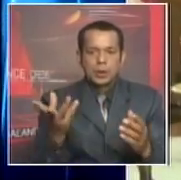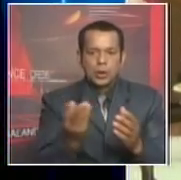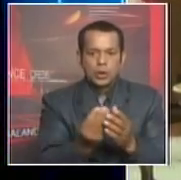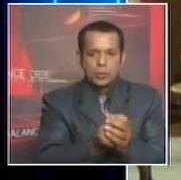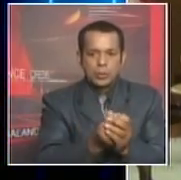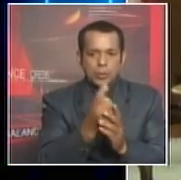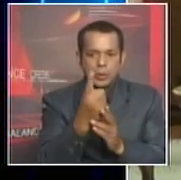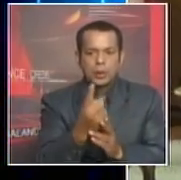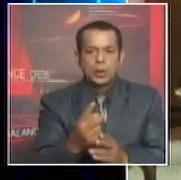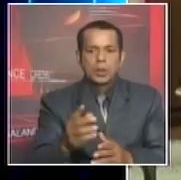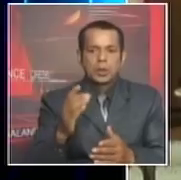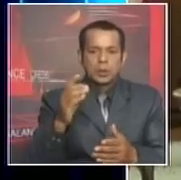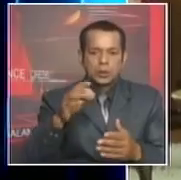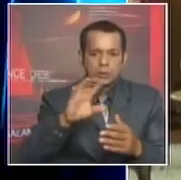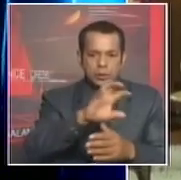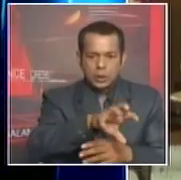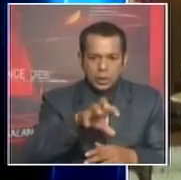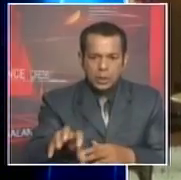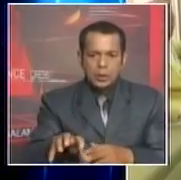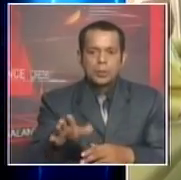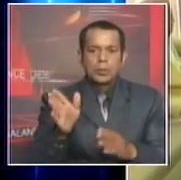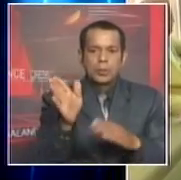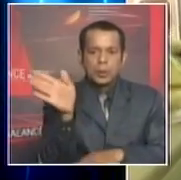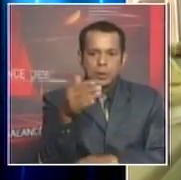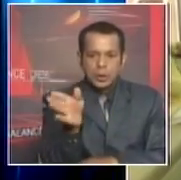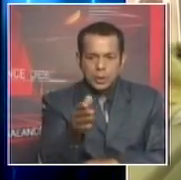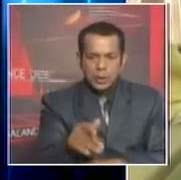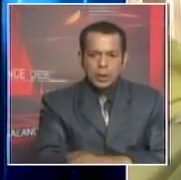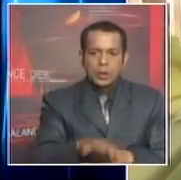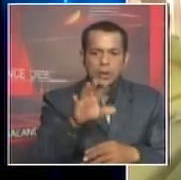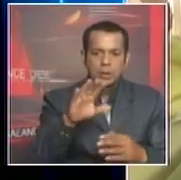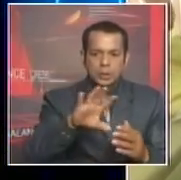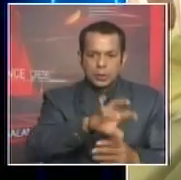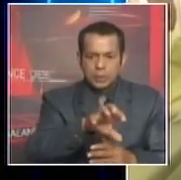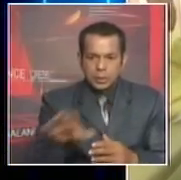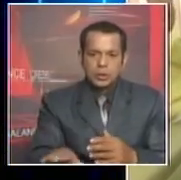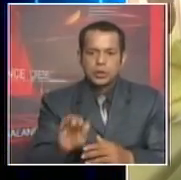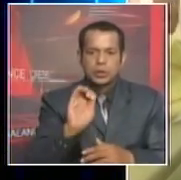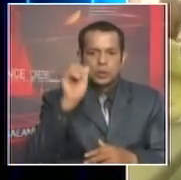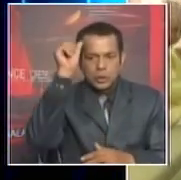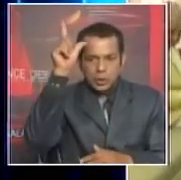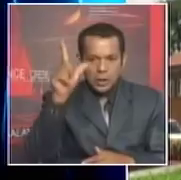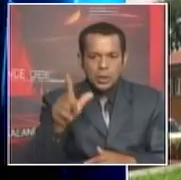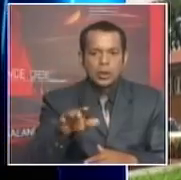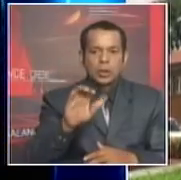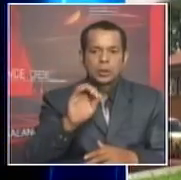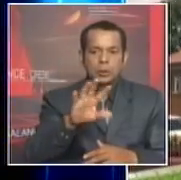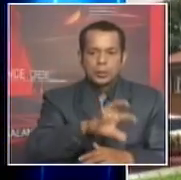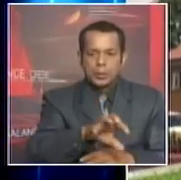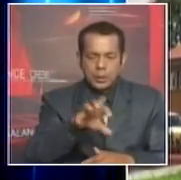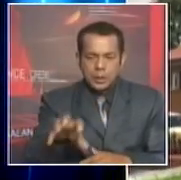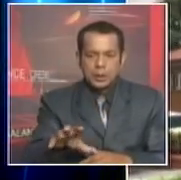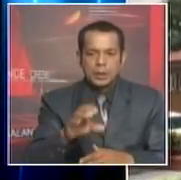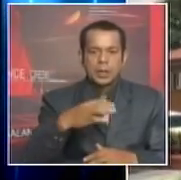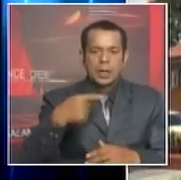सहज बनाउन संघीय प्रादेशिक मन्त्री, संघीय र प्रादेशिक मुख्य सचेतक, प्रादेशिक दलका